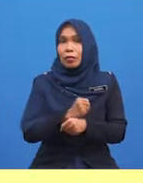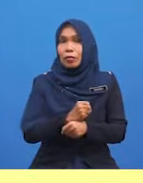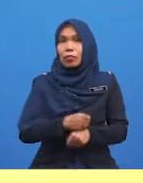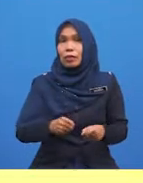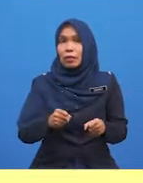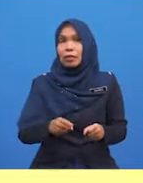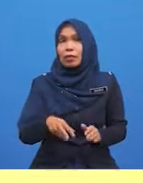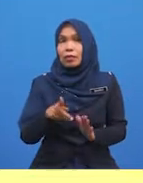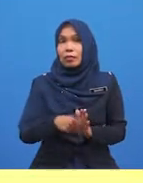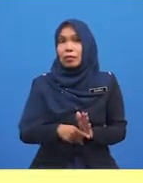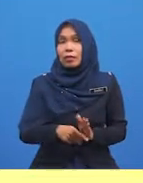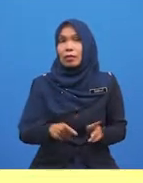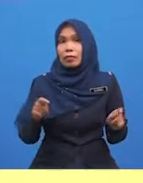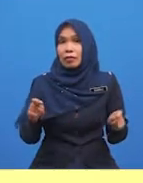Malaysia?